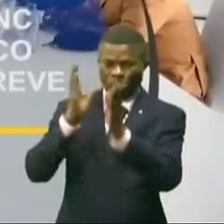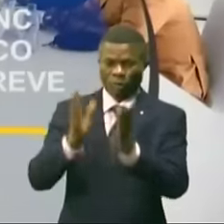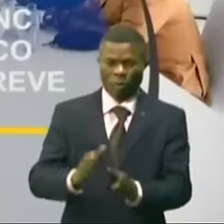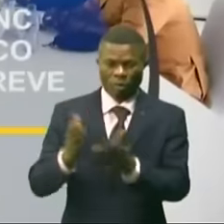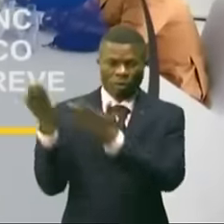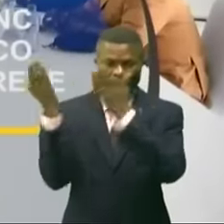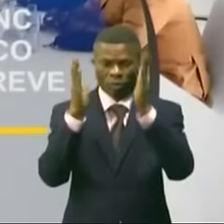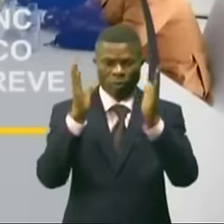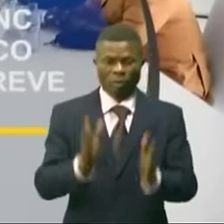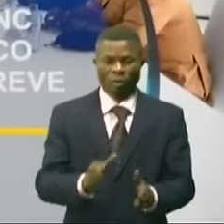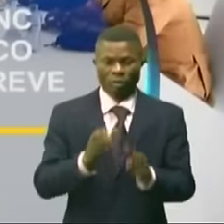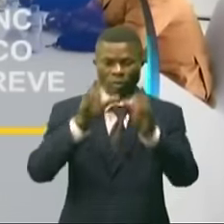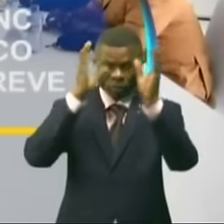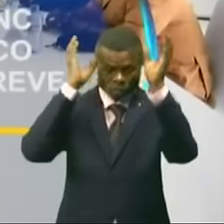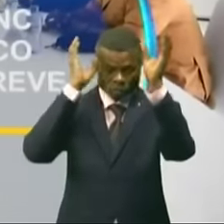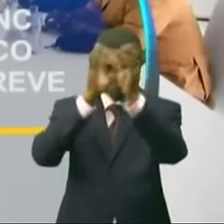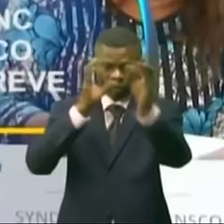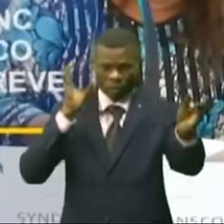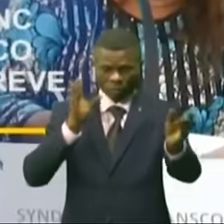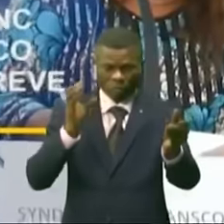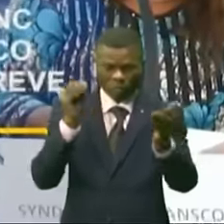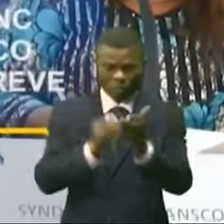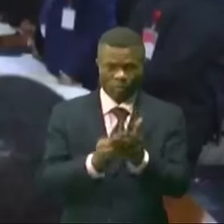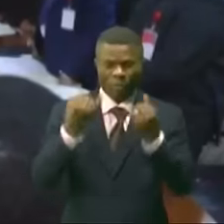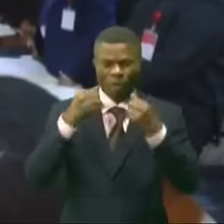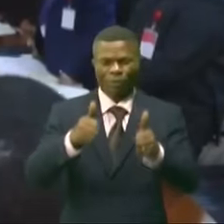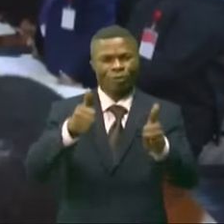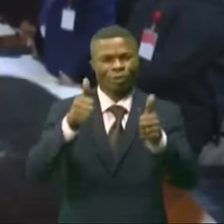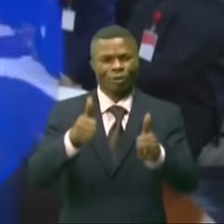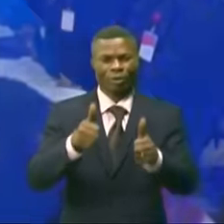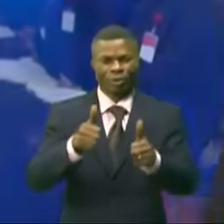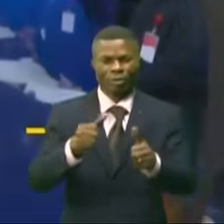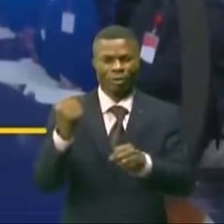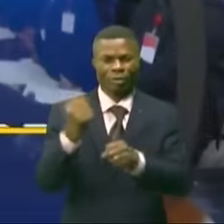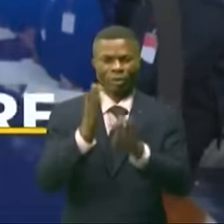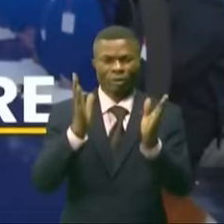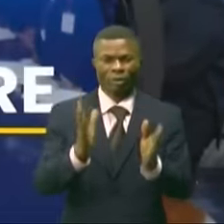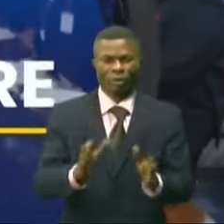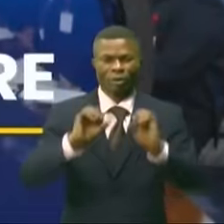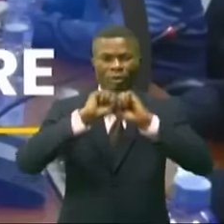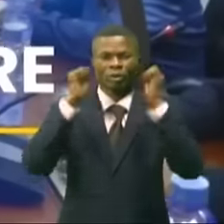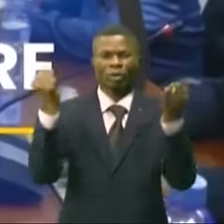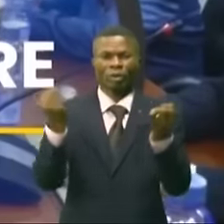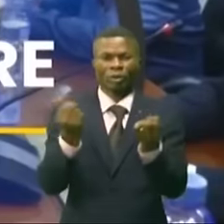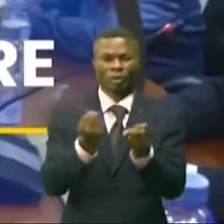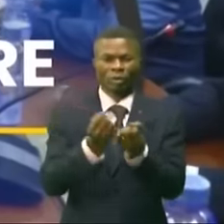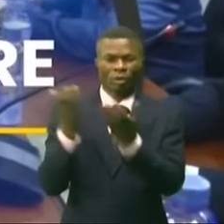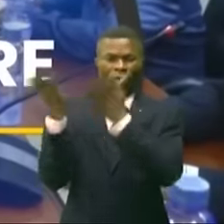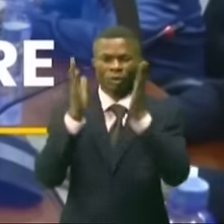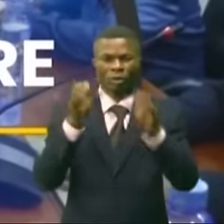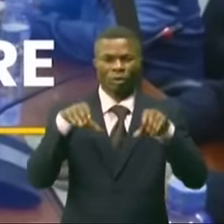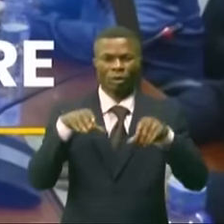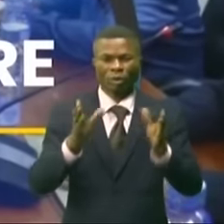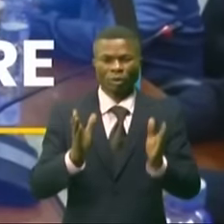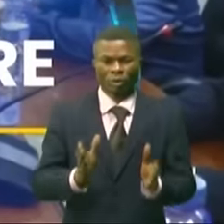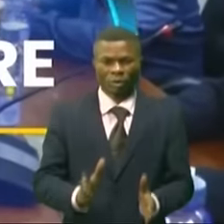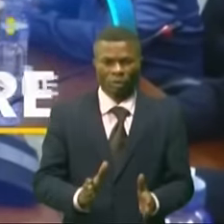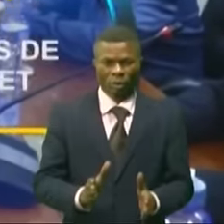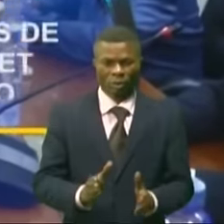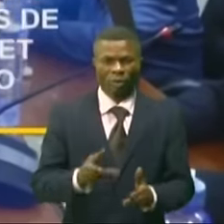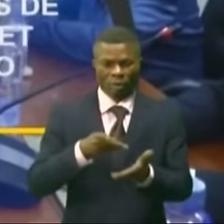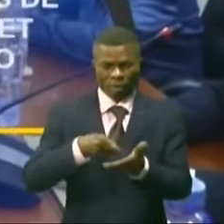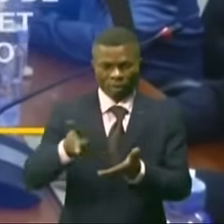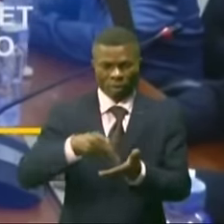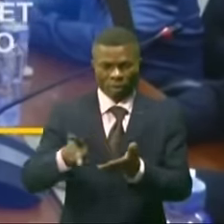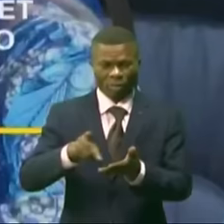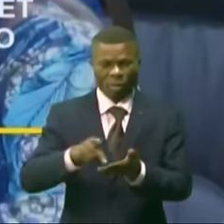de transc une autre bonne nouvelle pour les agents de la société de transport au Congo c'est le paiement